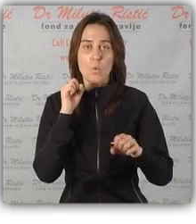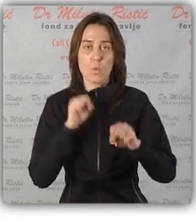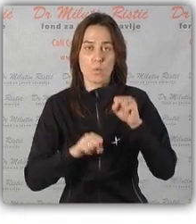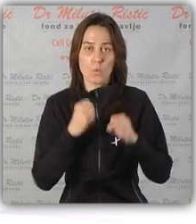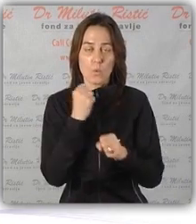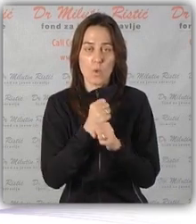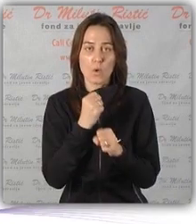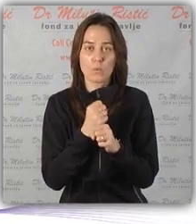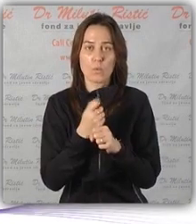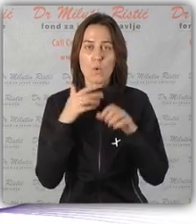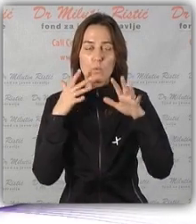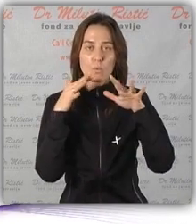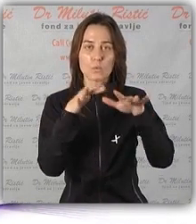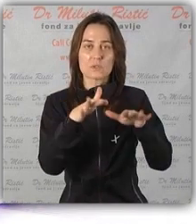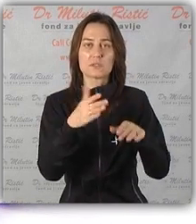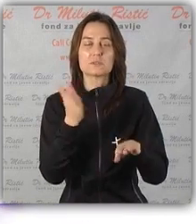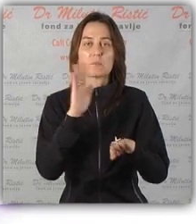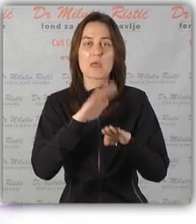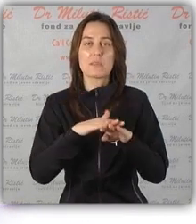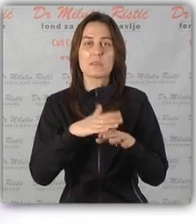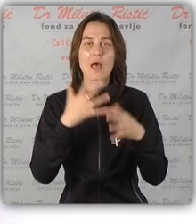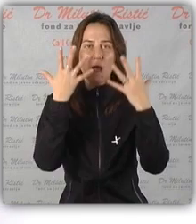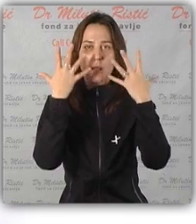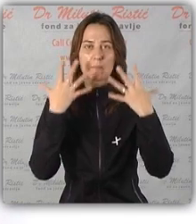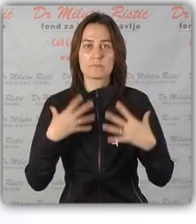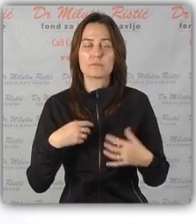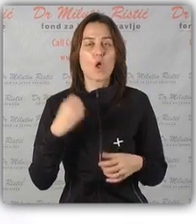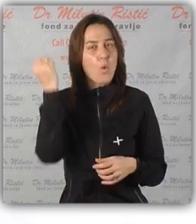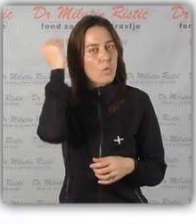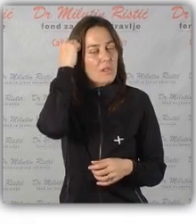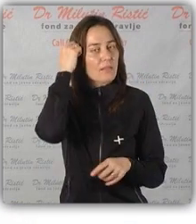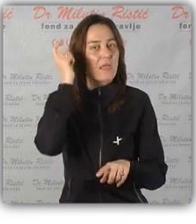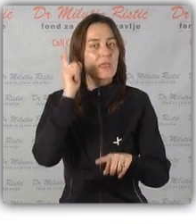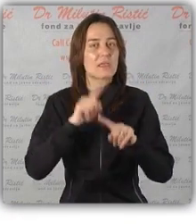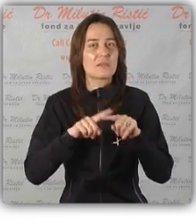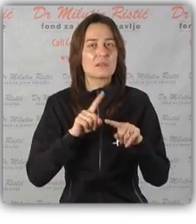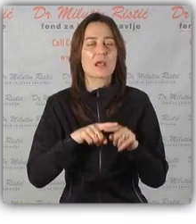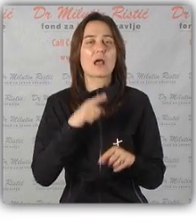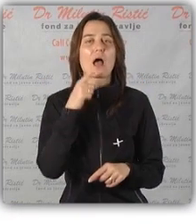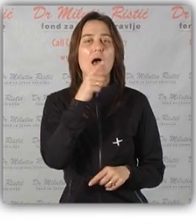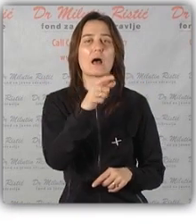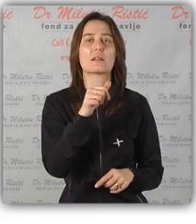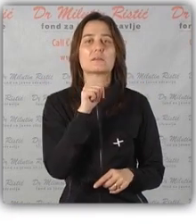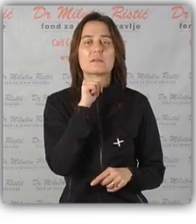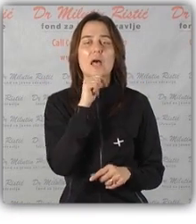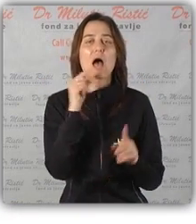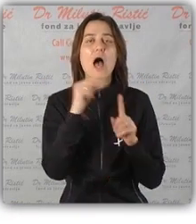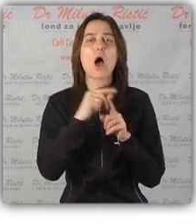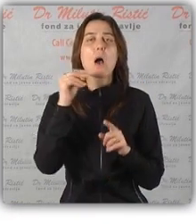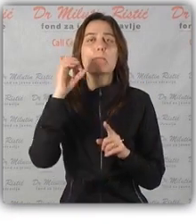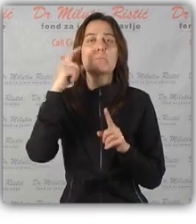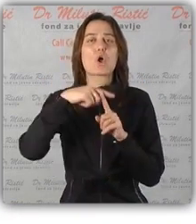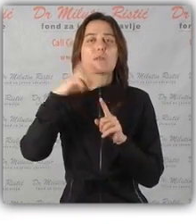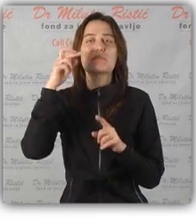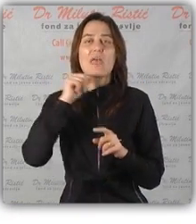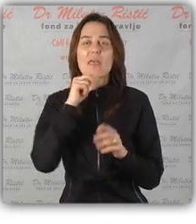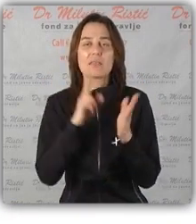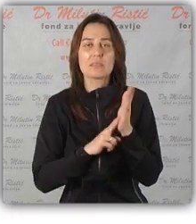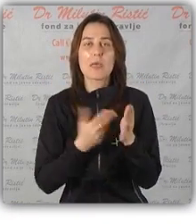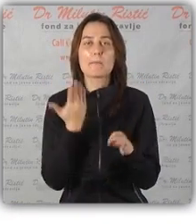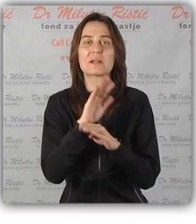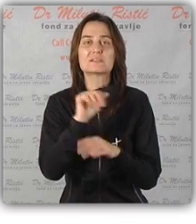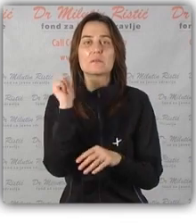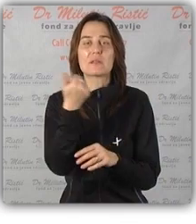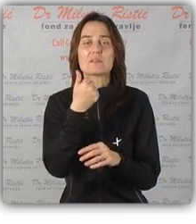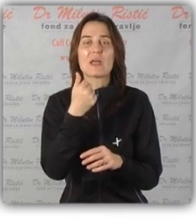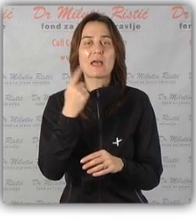Svoju metaboličku ulogu ostvaruje znači uticajem na metabolizam ugljenih hidrata, metabolizam lipida i metabolizam proteina koji